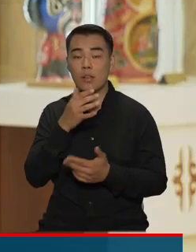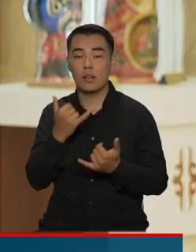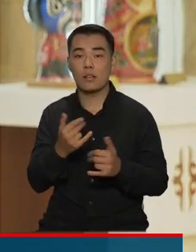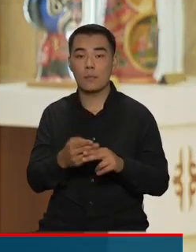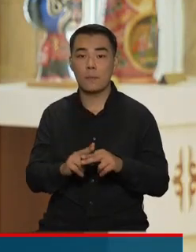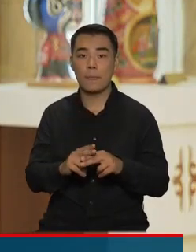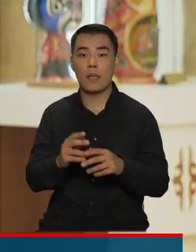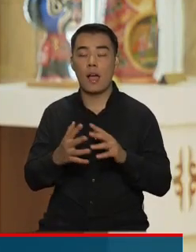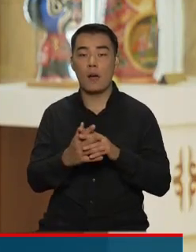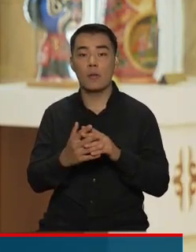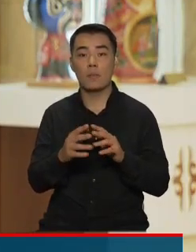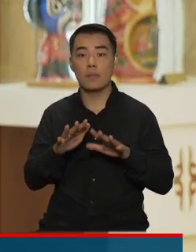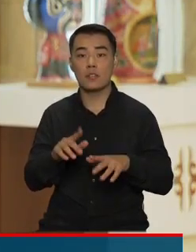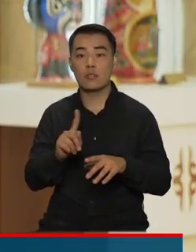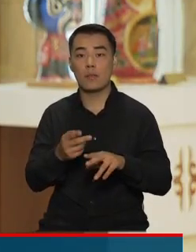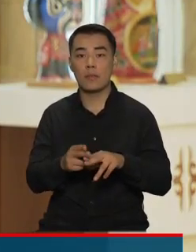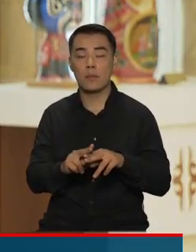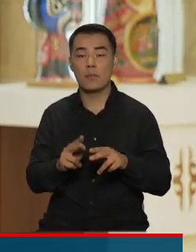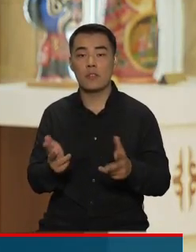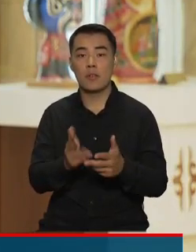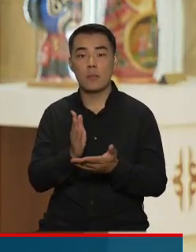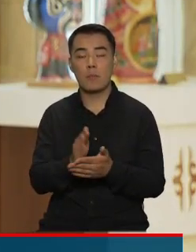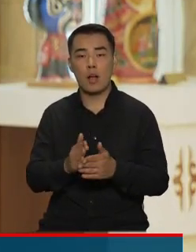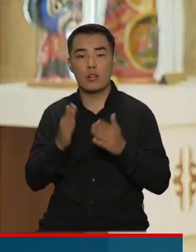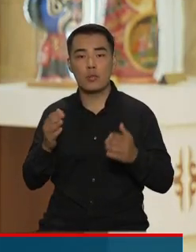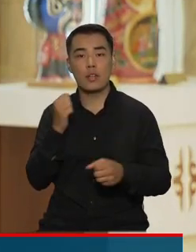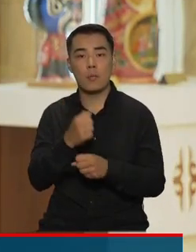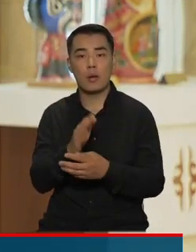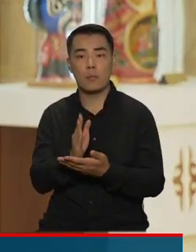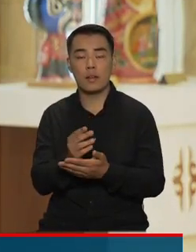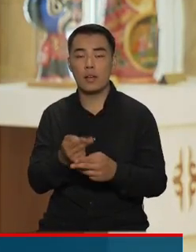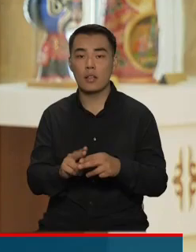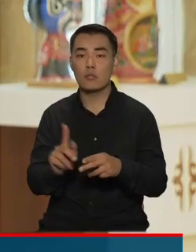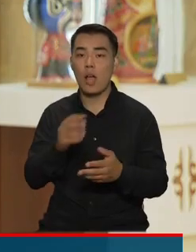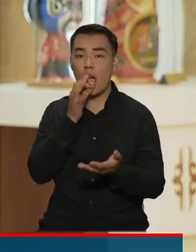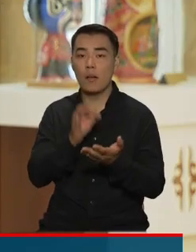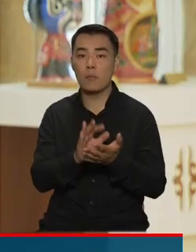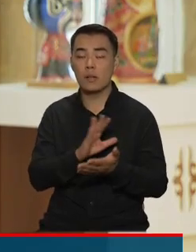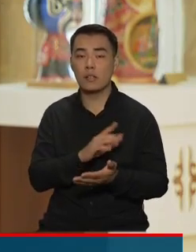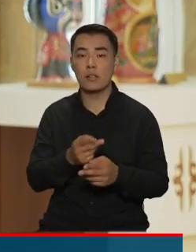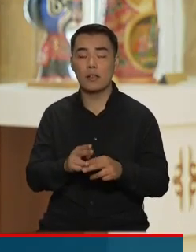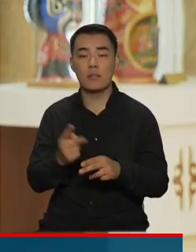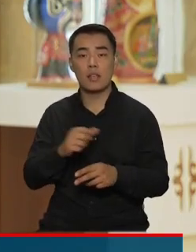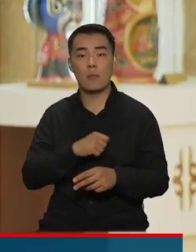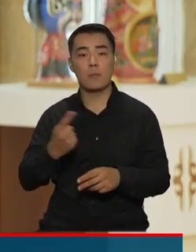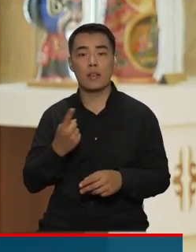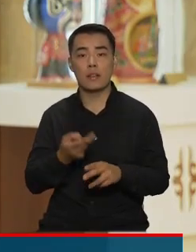орман шаруашын әзірлеу. Бұл үлкен жұмыс, оған не керек? Оған ең алдымен мына бөлінген